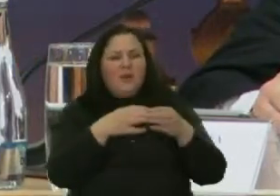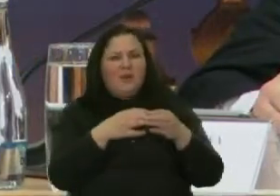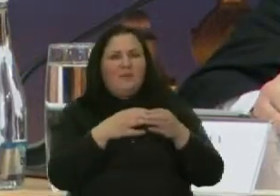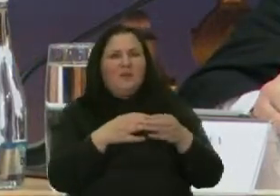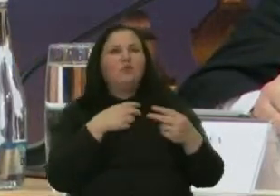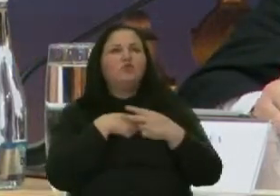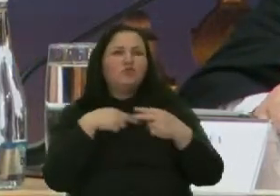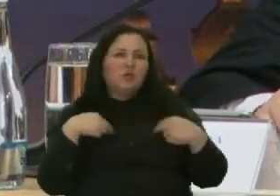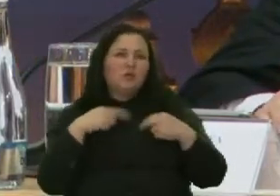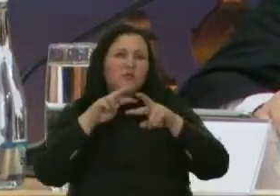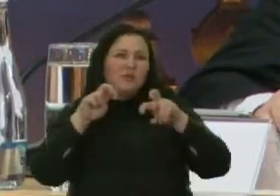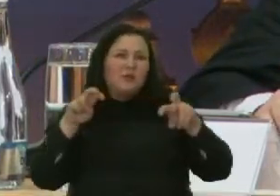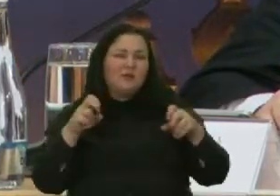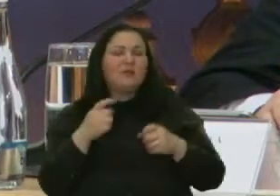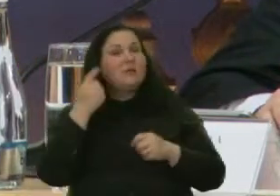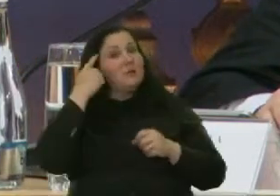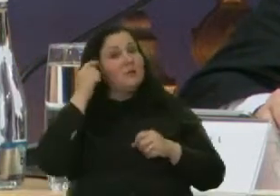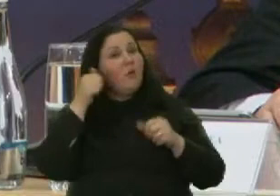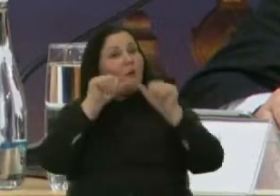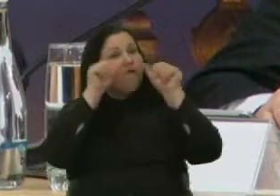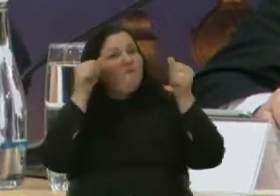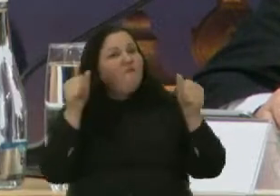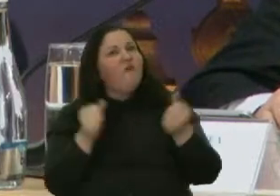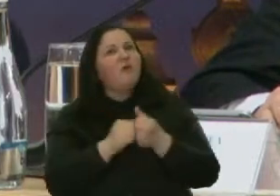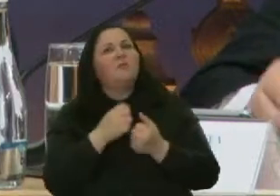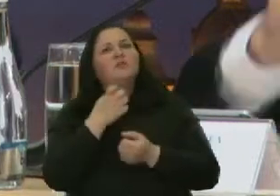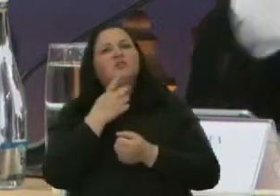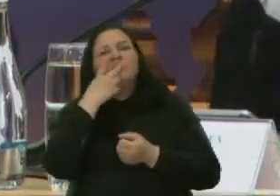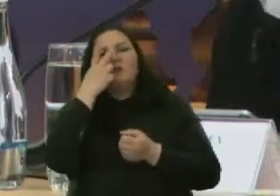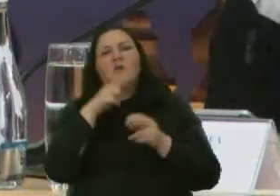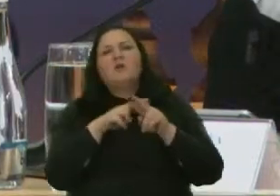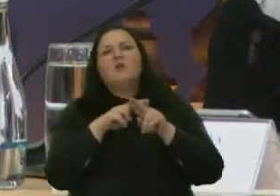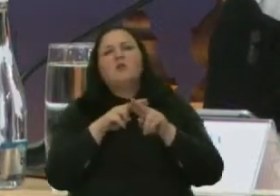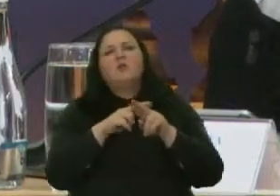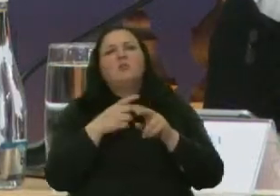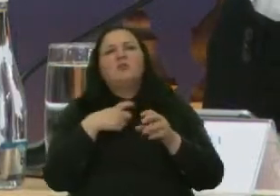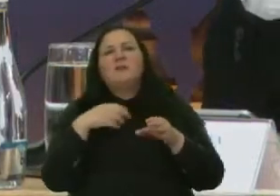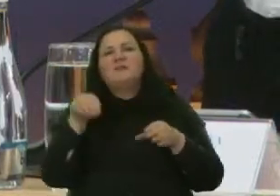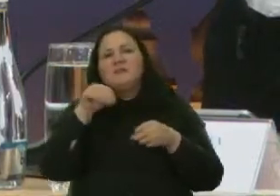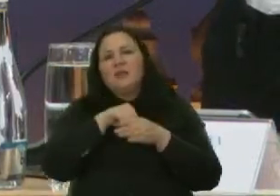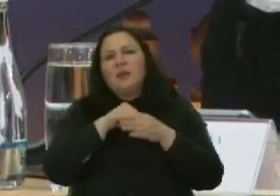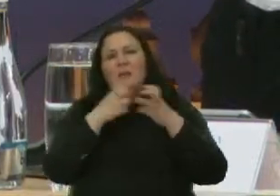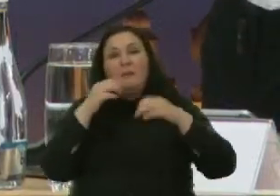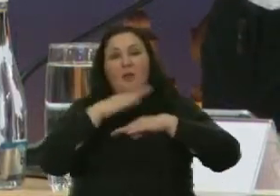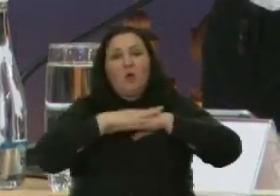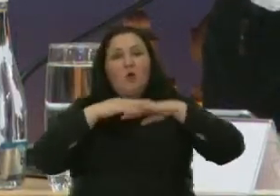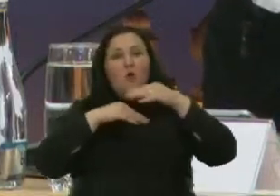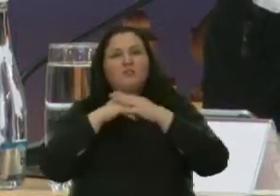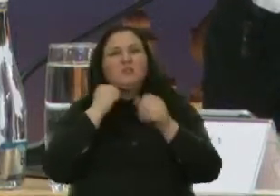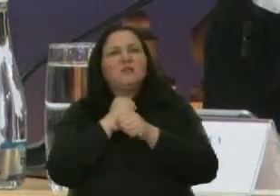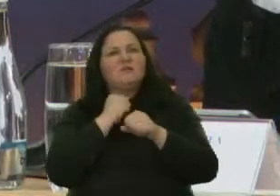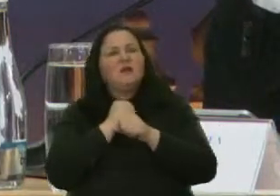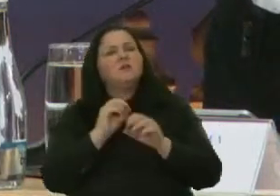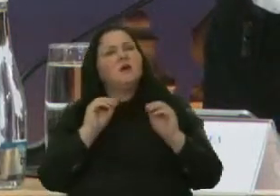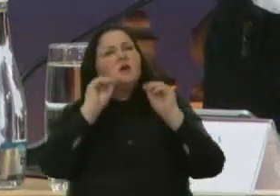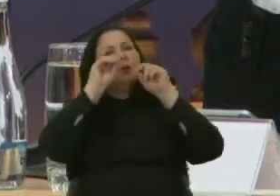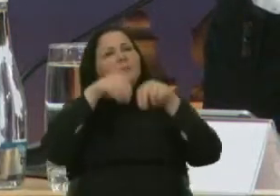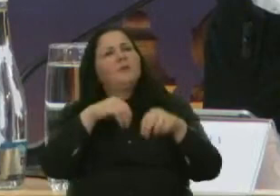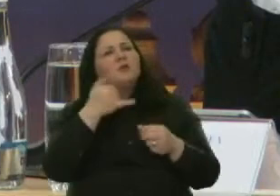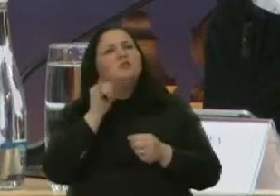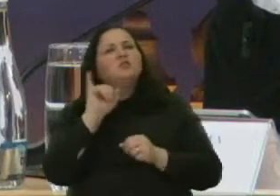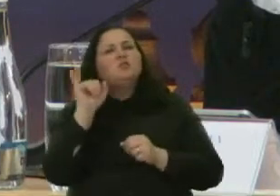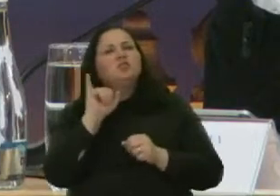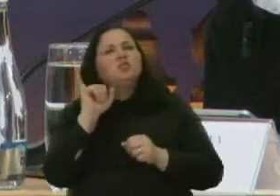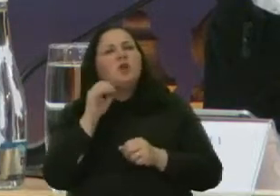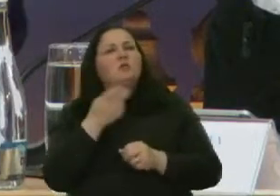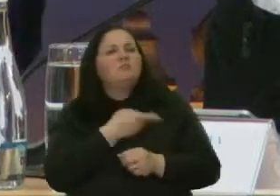analizeze gândim o formă și vedem cum putem să putem să implementăm ca pe construcții care se fac să fie pusă și entitatea care a